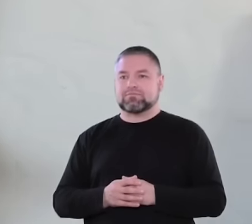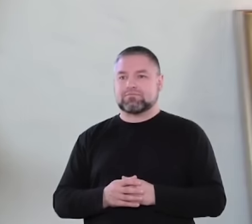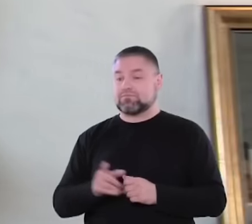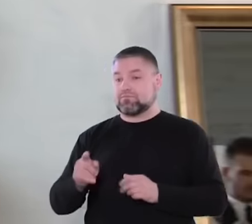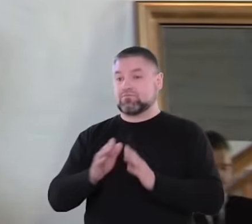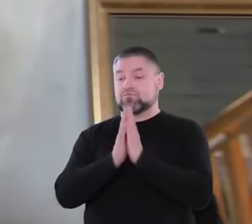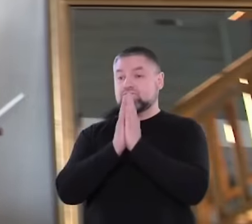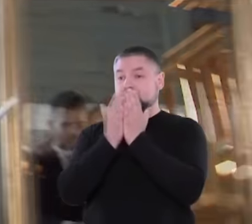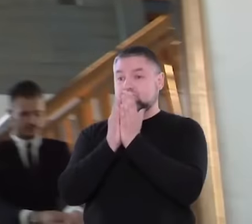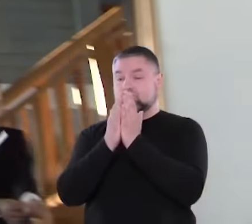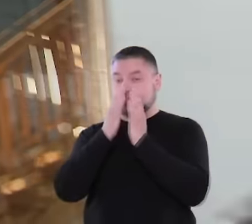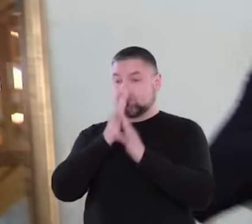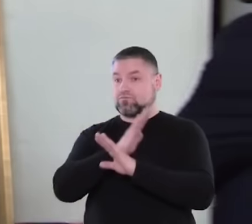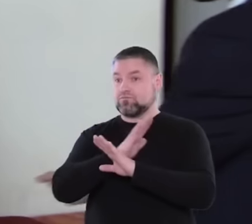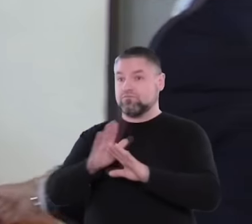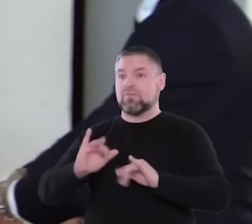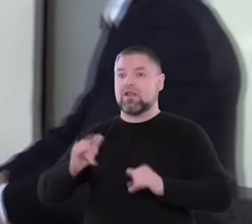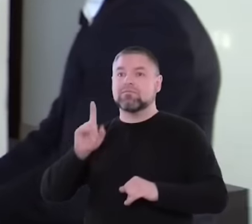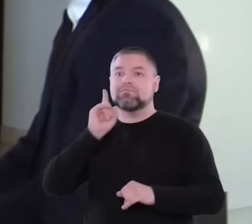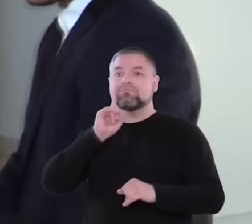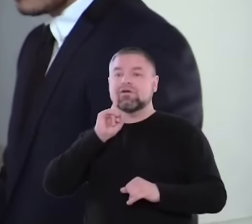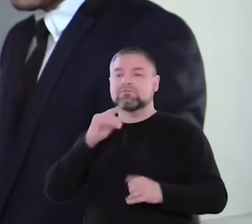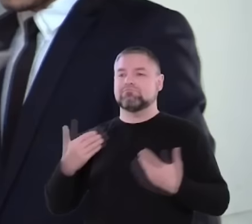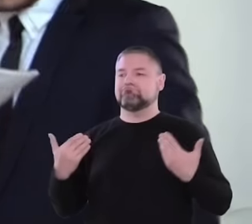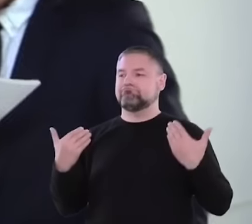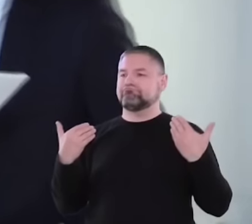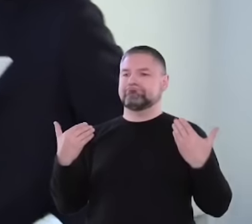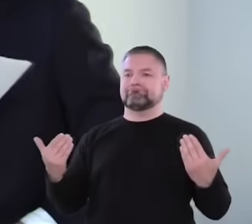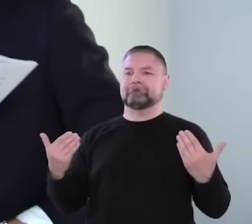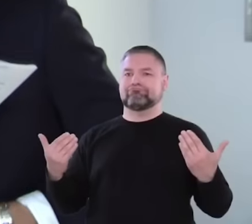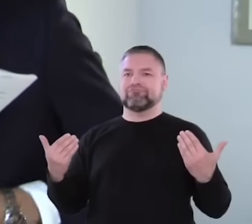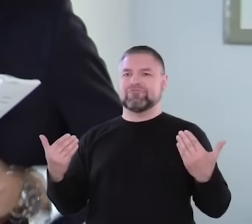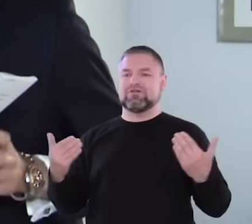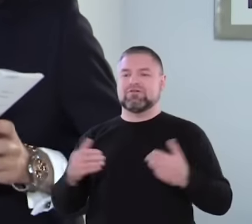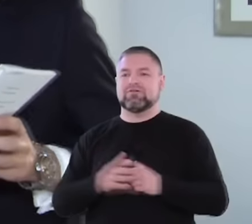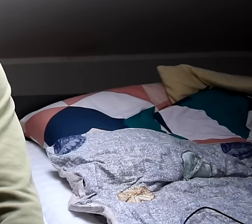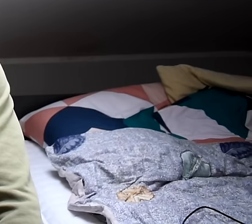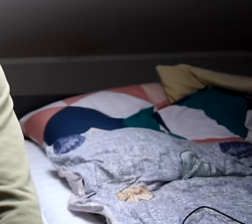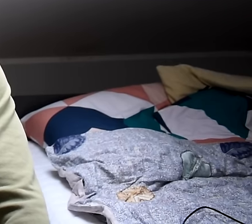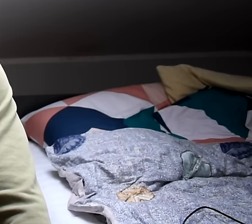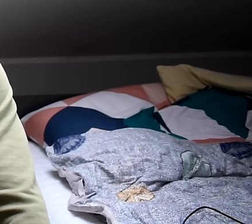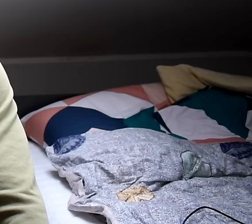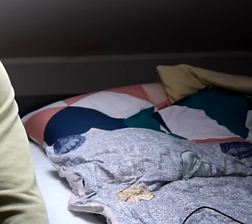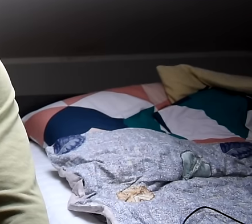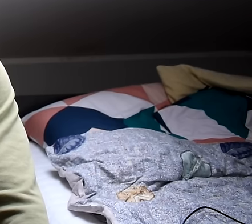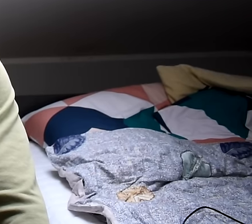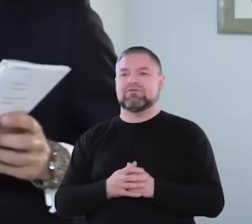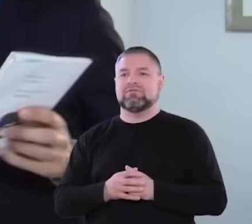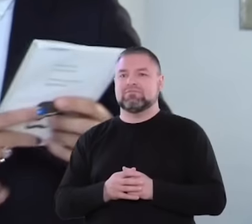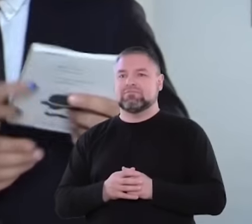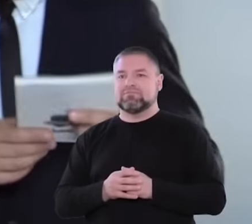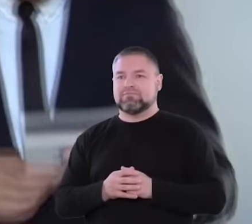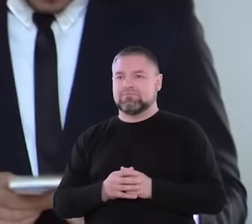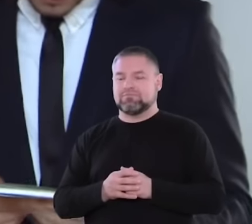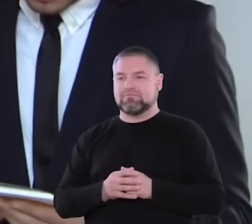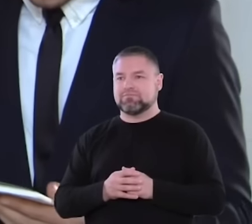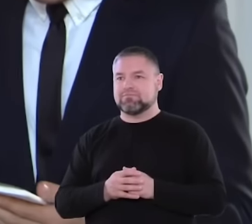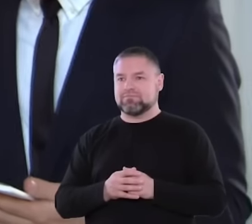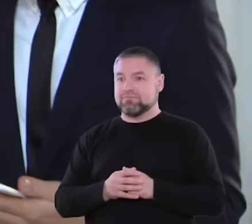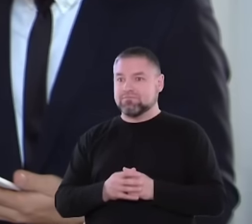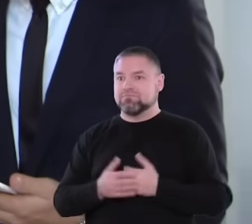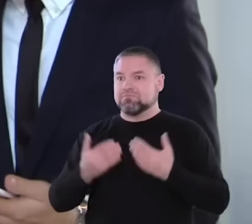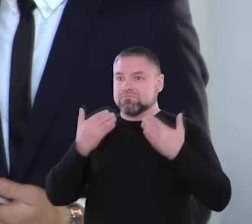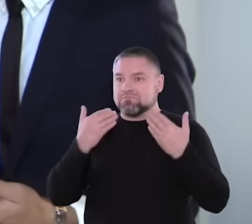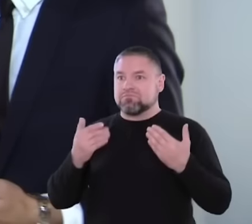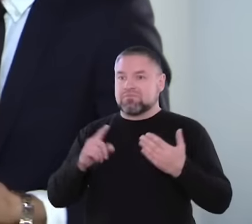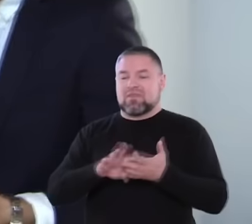Ta książka pokaże ci, jak być mężczyzną z klasą w świecie opanowanym przez byle jakość. Gość będzie czytał, jak być chłopem. Proszę. No,